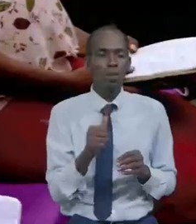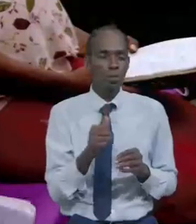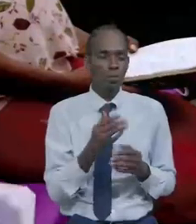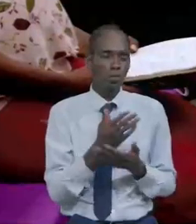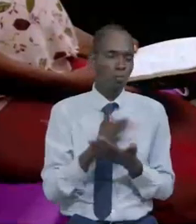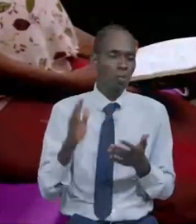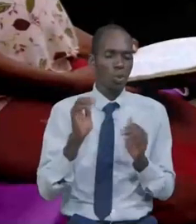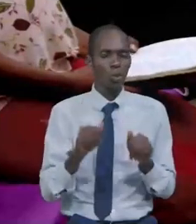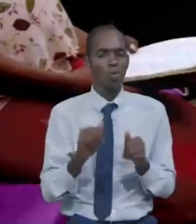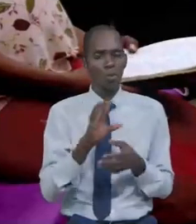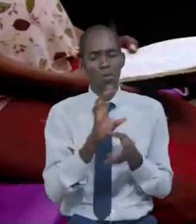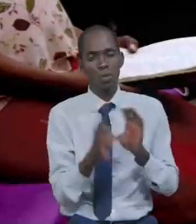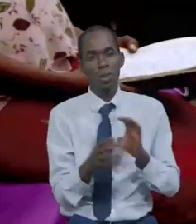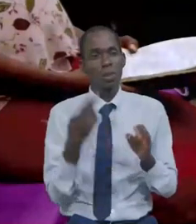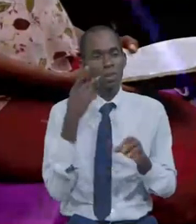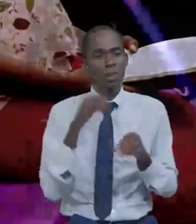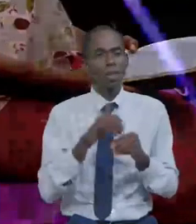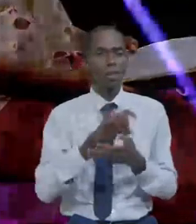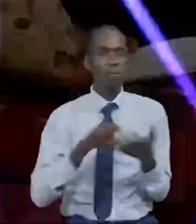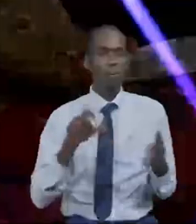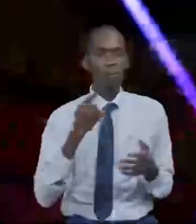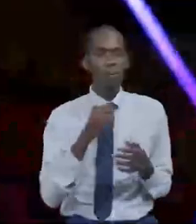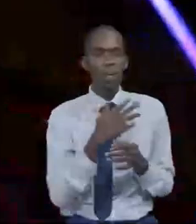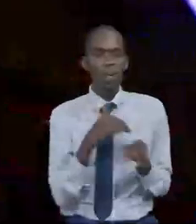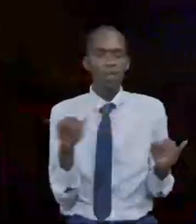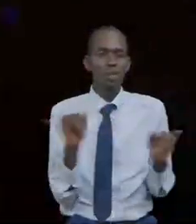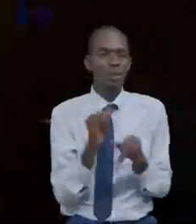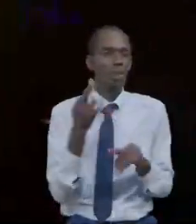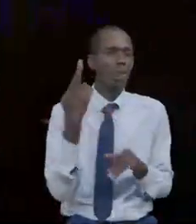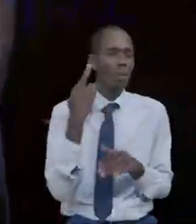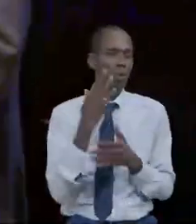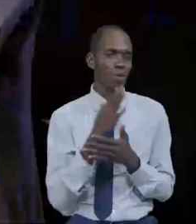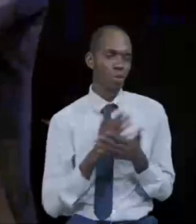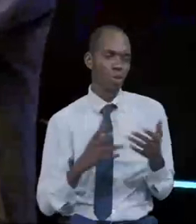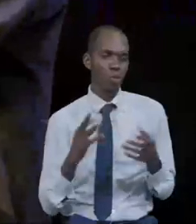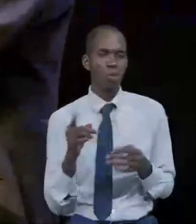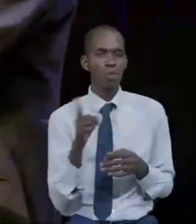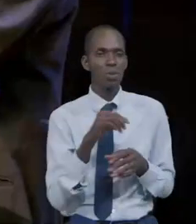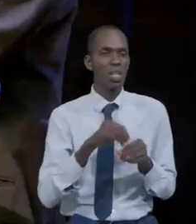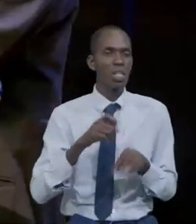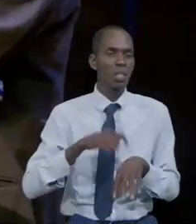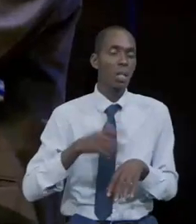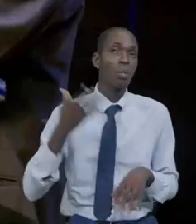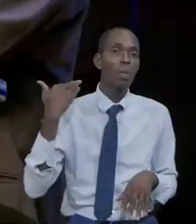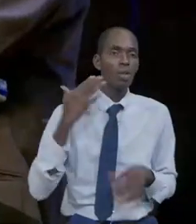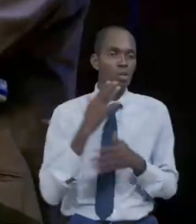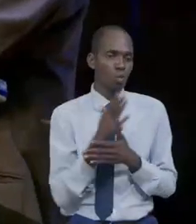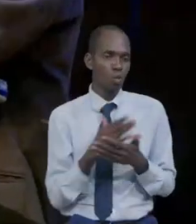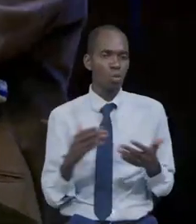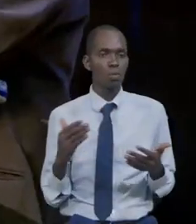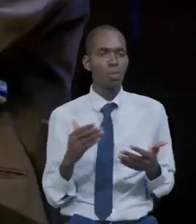incontestable. Verset 11 dit, et c'est là ce que vous étiez le passé, quelques-uns de